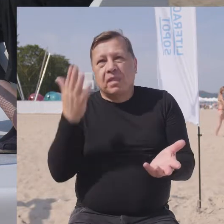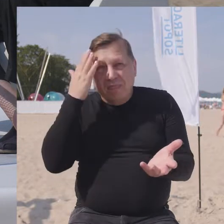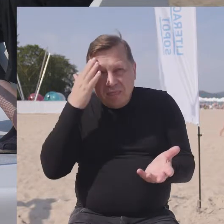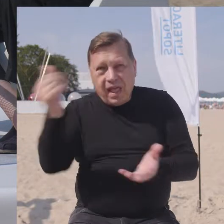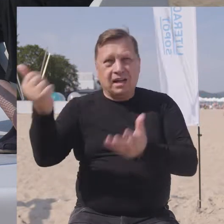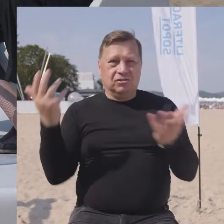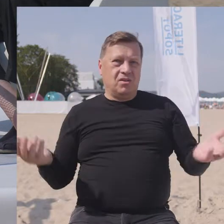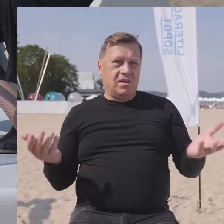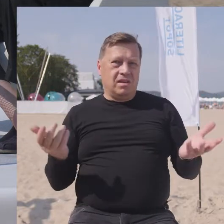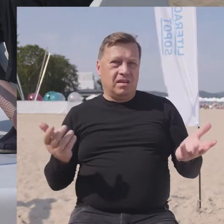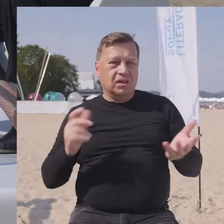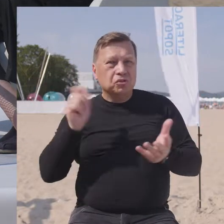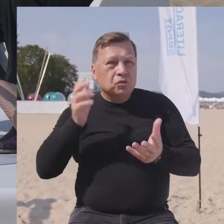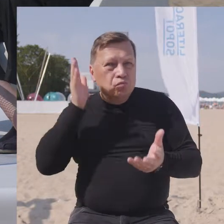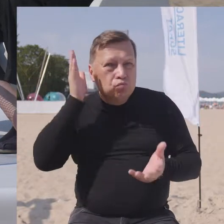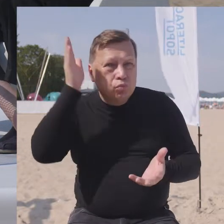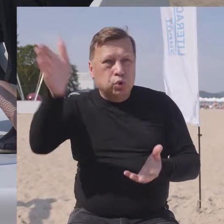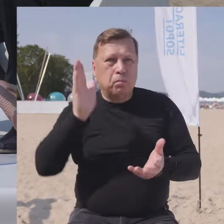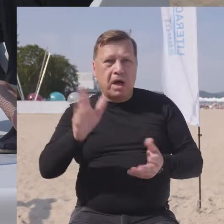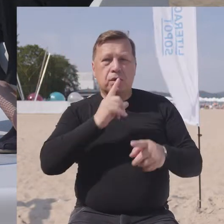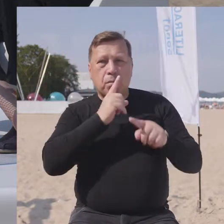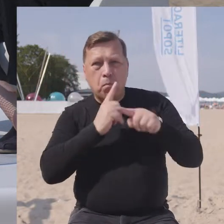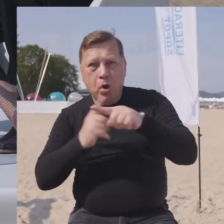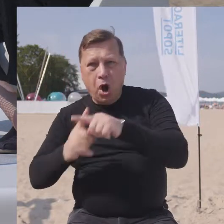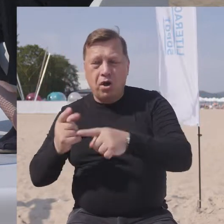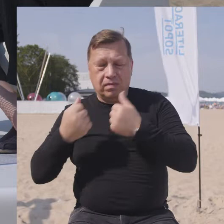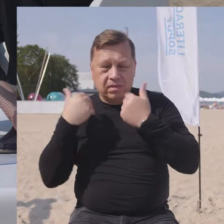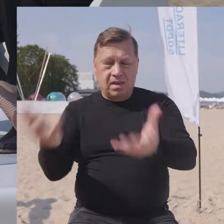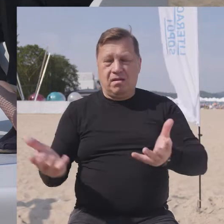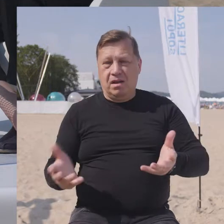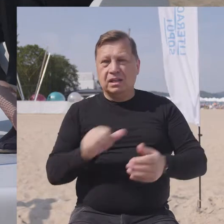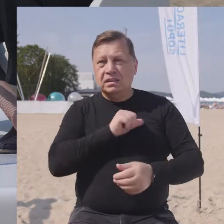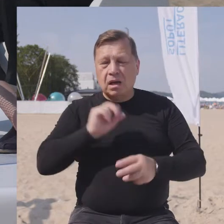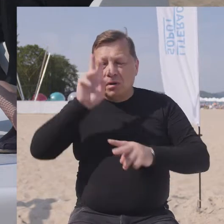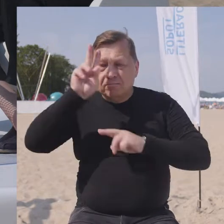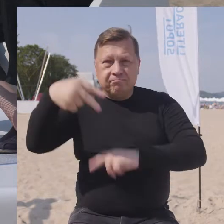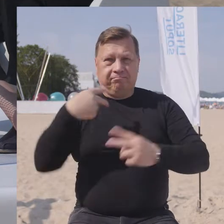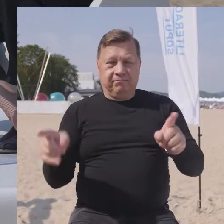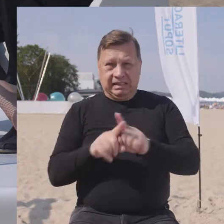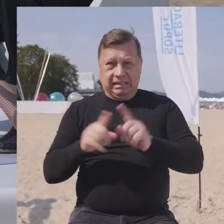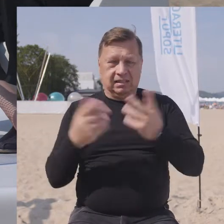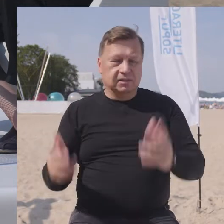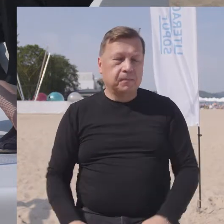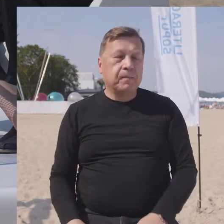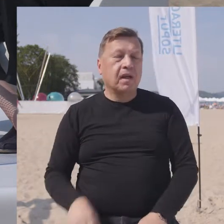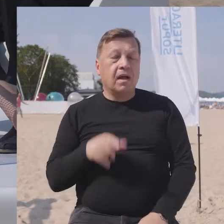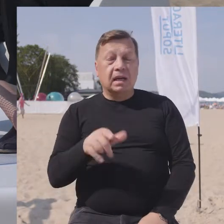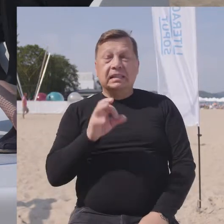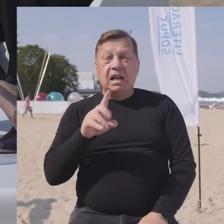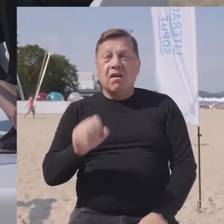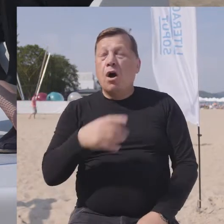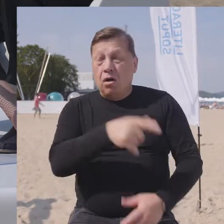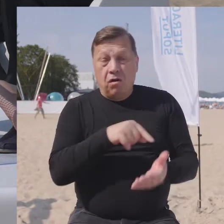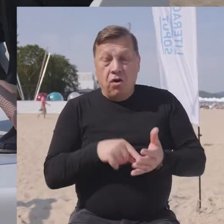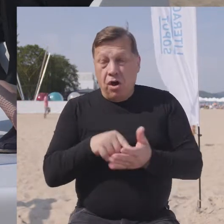razie jakiegoś światełka w tunelu i możliwości też autoekspresji. No, o skali tego zjawiska, o którym mówi Sylwia,